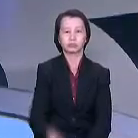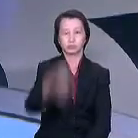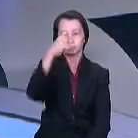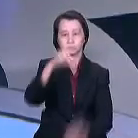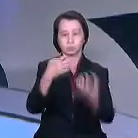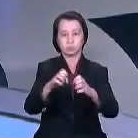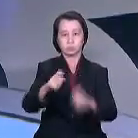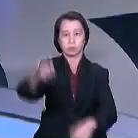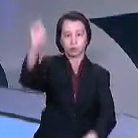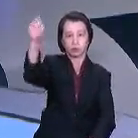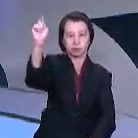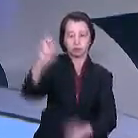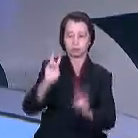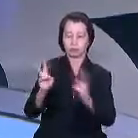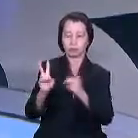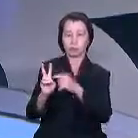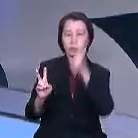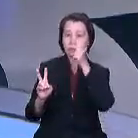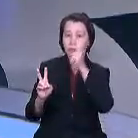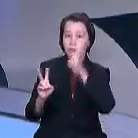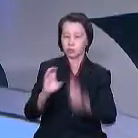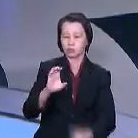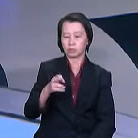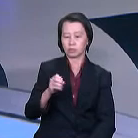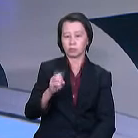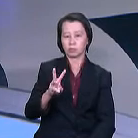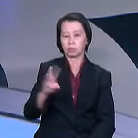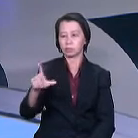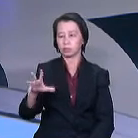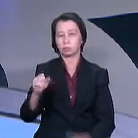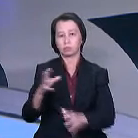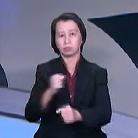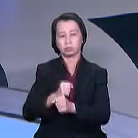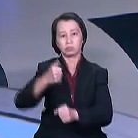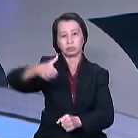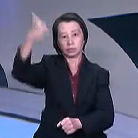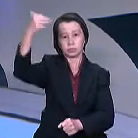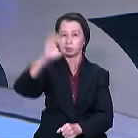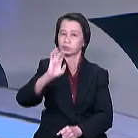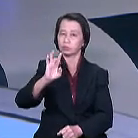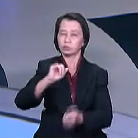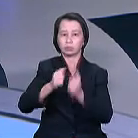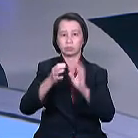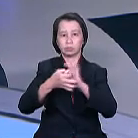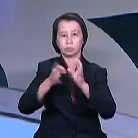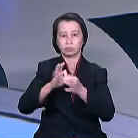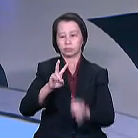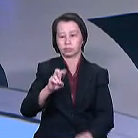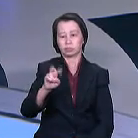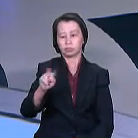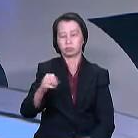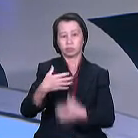Bagi acara badminton pula bergu wanita negara, Chow Mei Kuan, Lee Meng Yean membawa pulang kemenangan tunggal pada Sukan Olimpik Tokyo